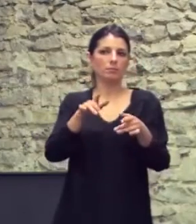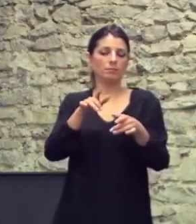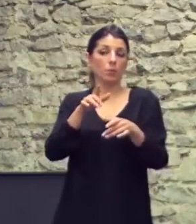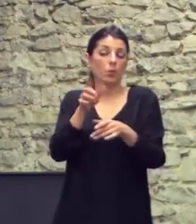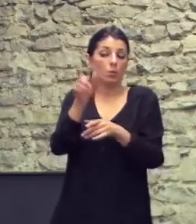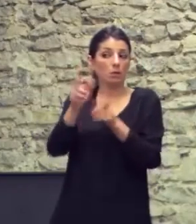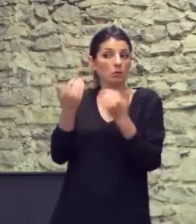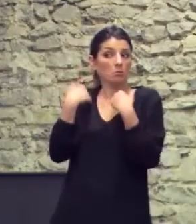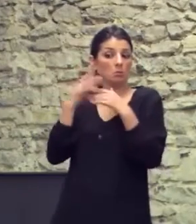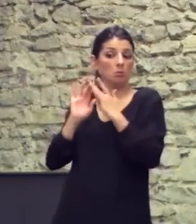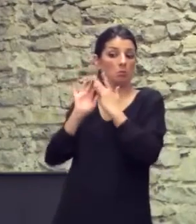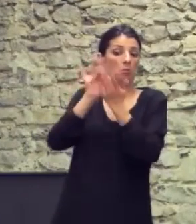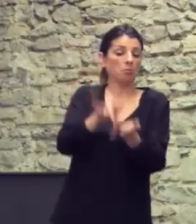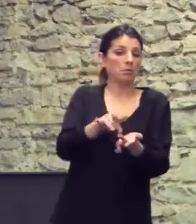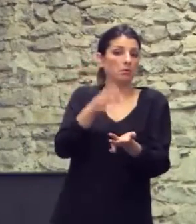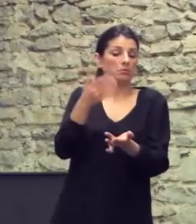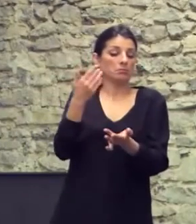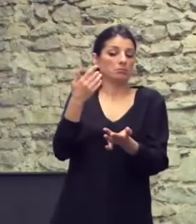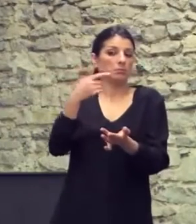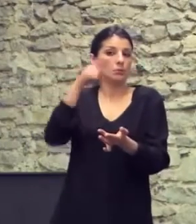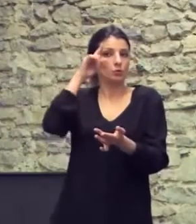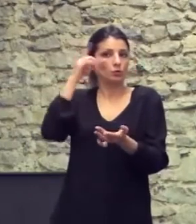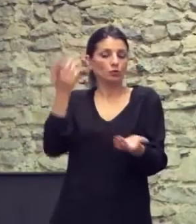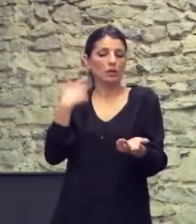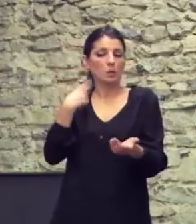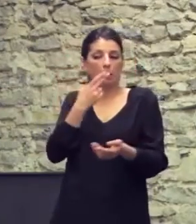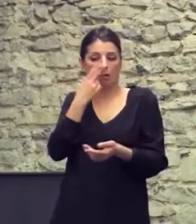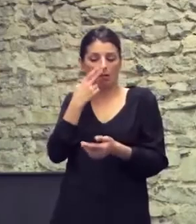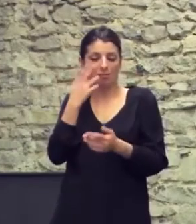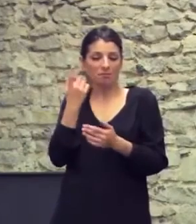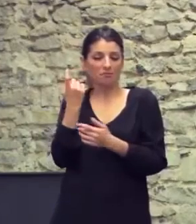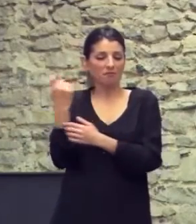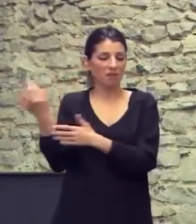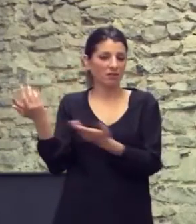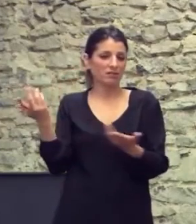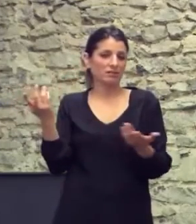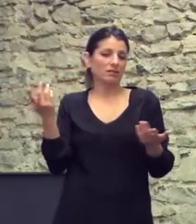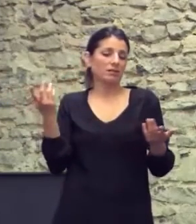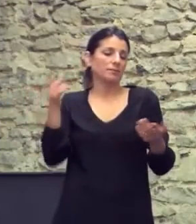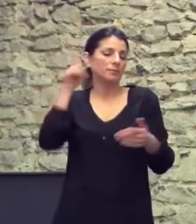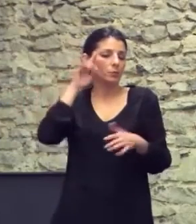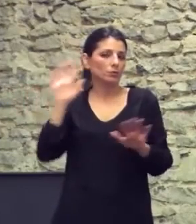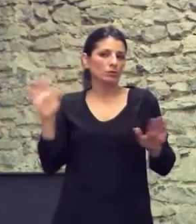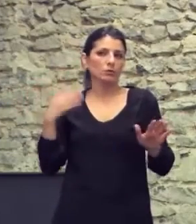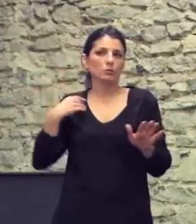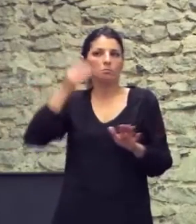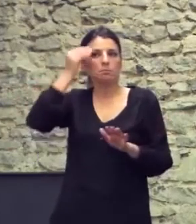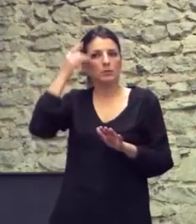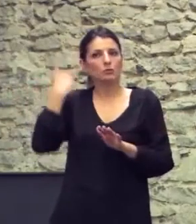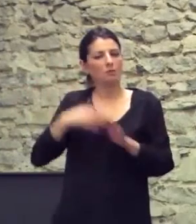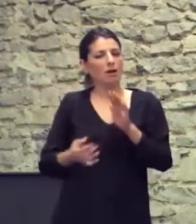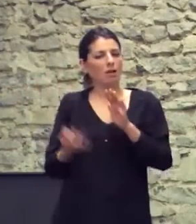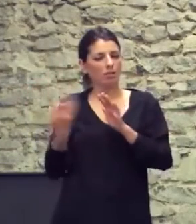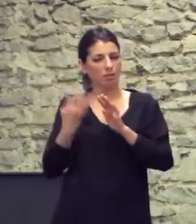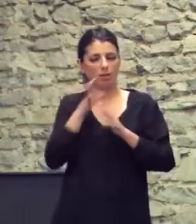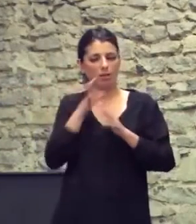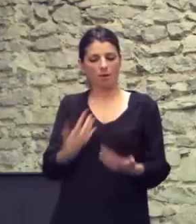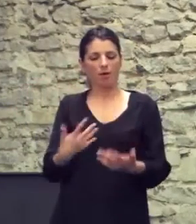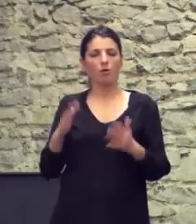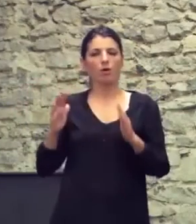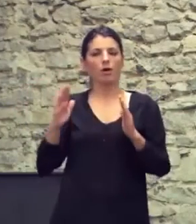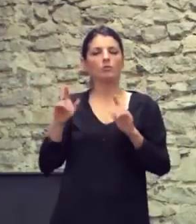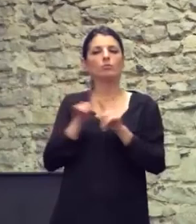askotan, bueno, pues lehen esan du ba mezela, feminismoa falta zaiela ez dakitzer, nik uste dut, badela garaia, ez dakit, reformismo